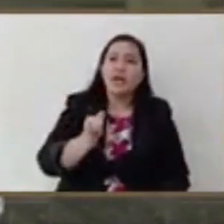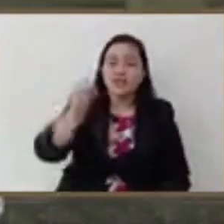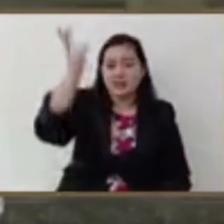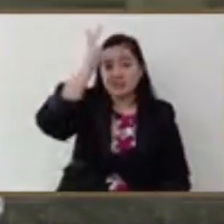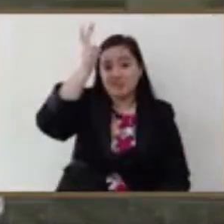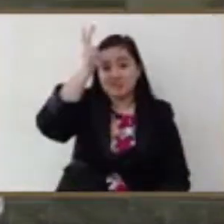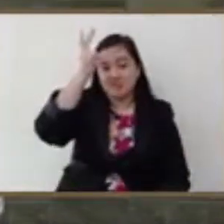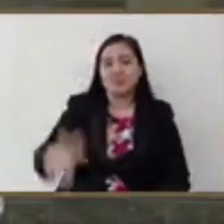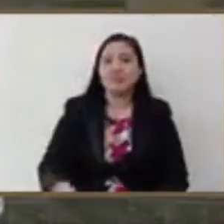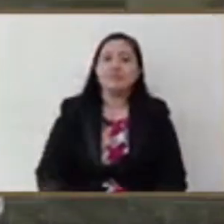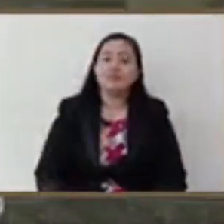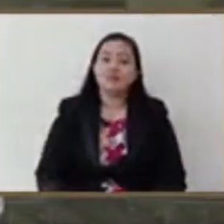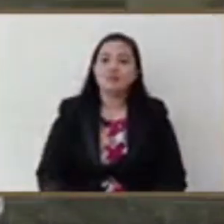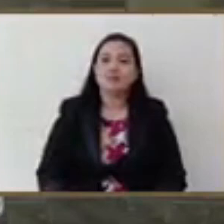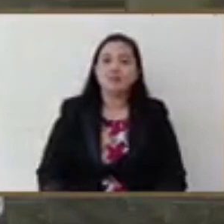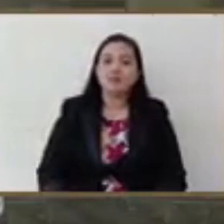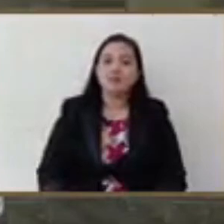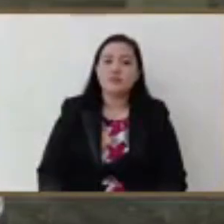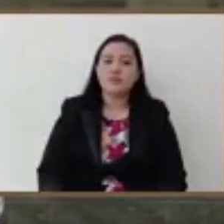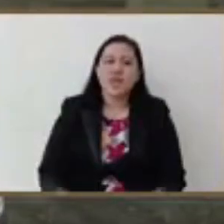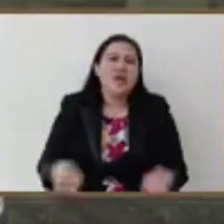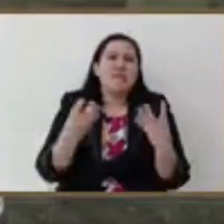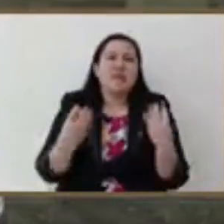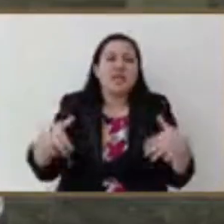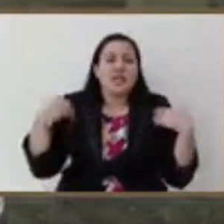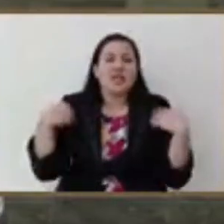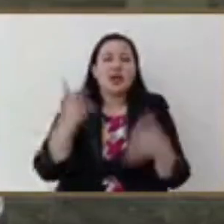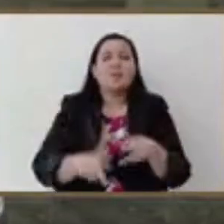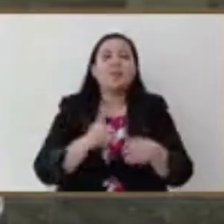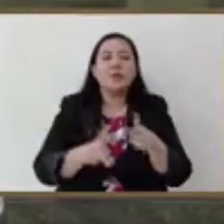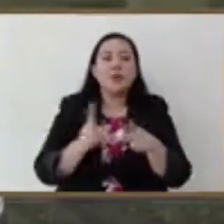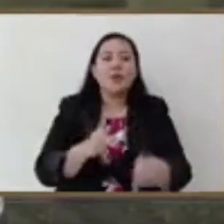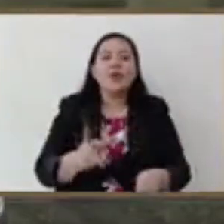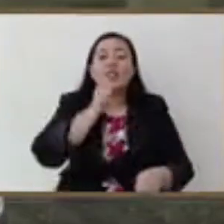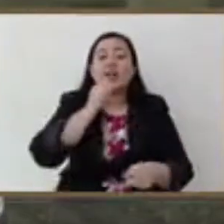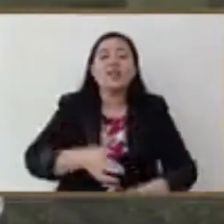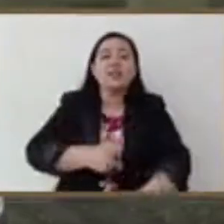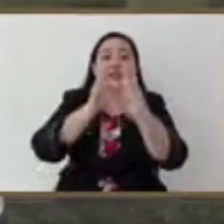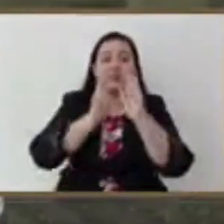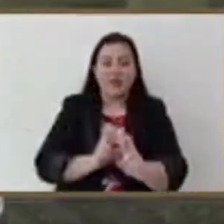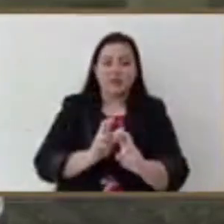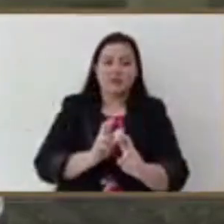kanila, ni hindi pa nila naranasan yung experience ng mga nakakaedad sa kanila.